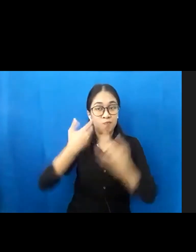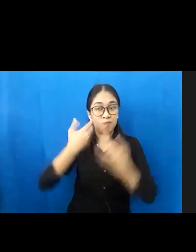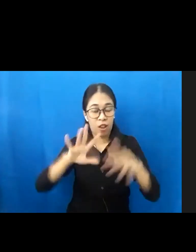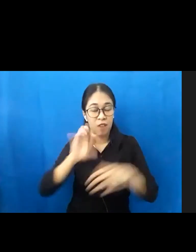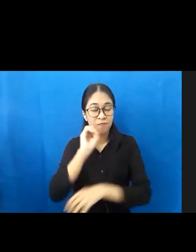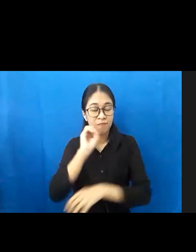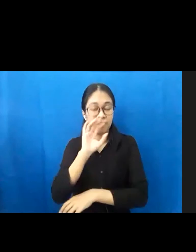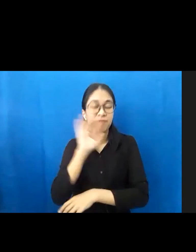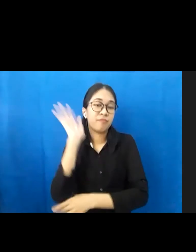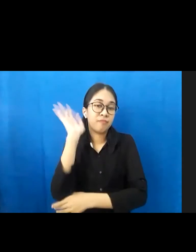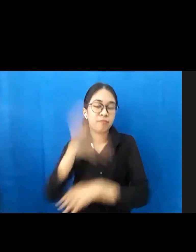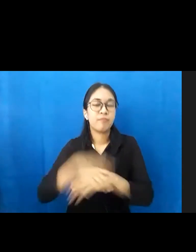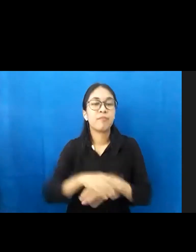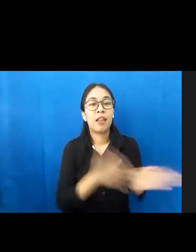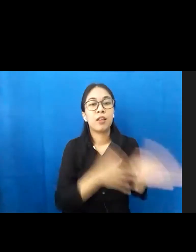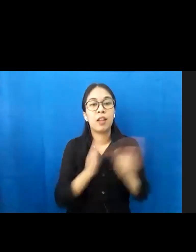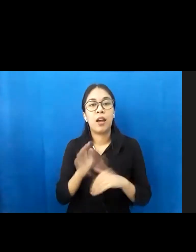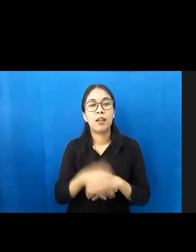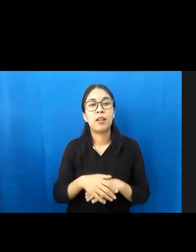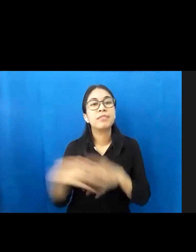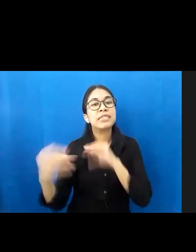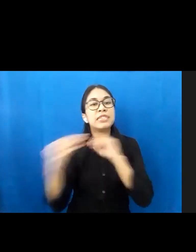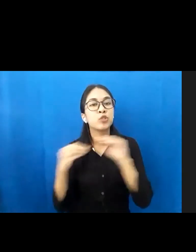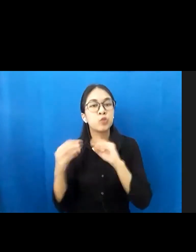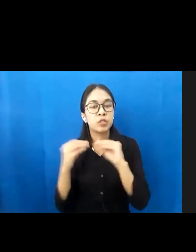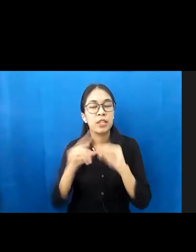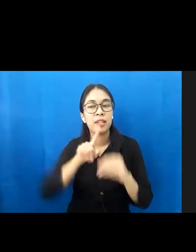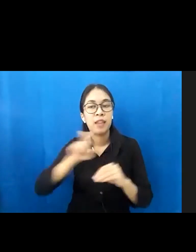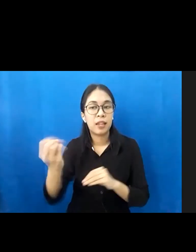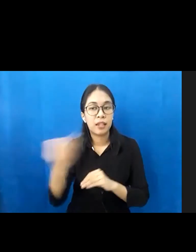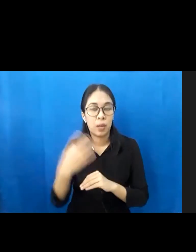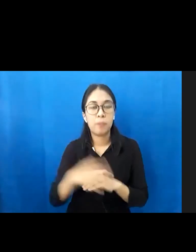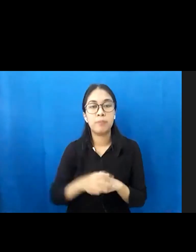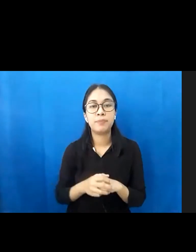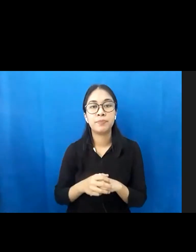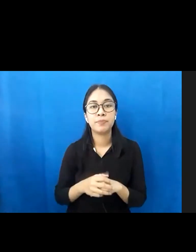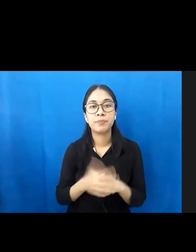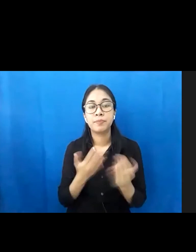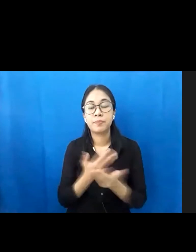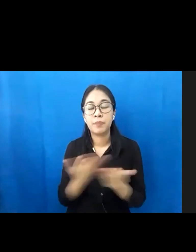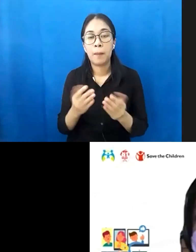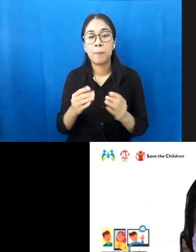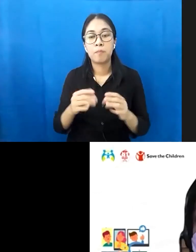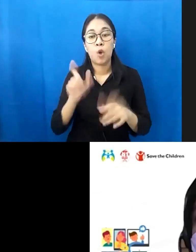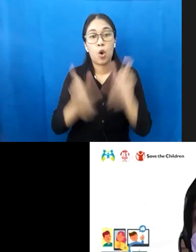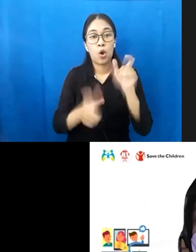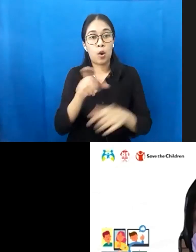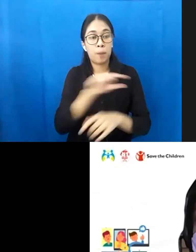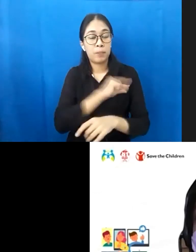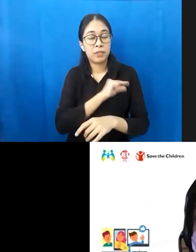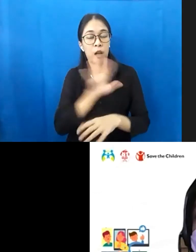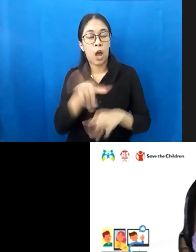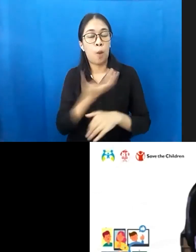Kita akan lanjut kepada sesi diskusi dan tanya jawab. Kepada para peserta, apabila ada